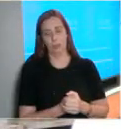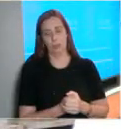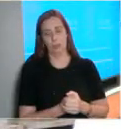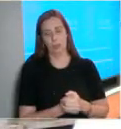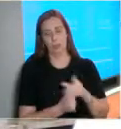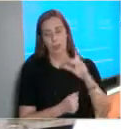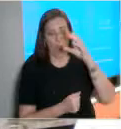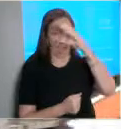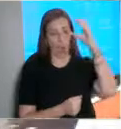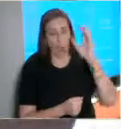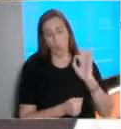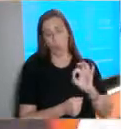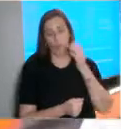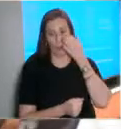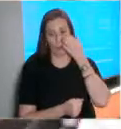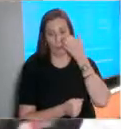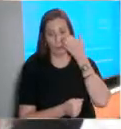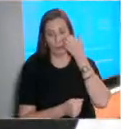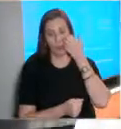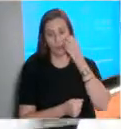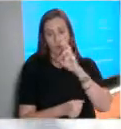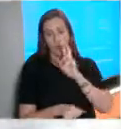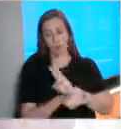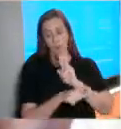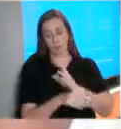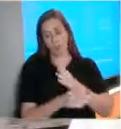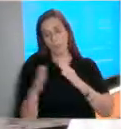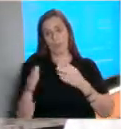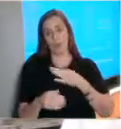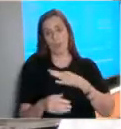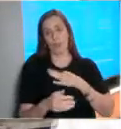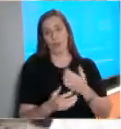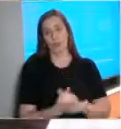הם למעשה המגן באגף המזרחי שלנו.